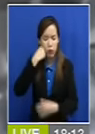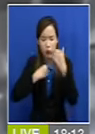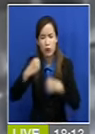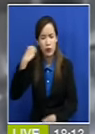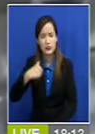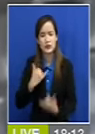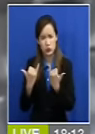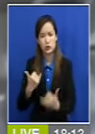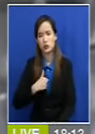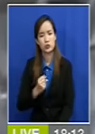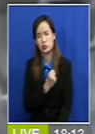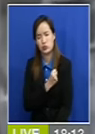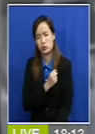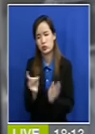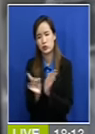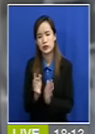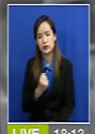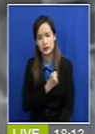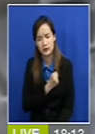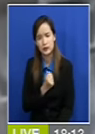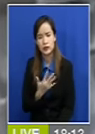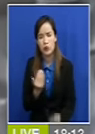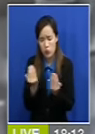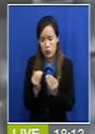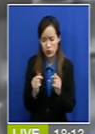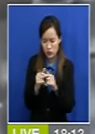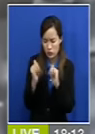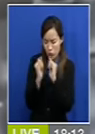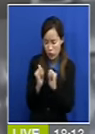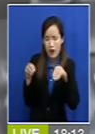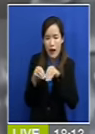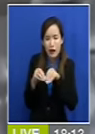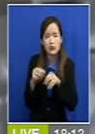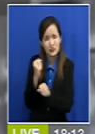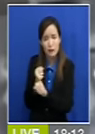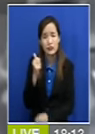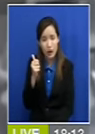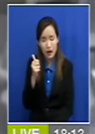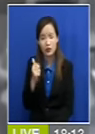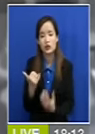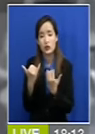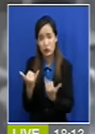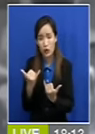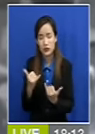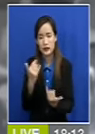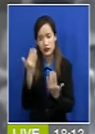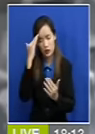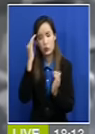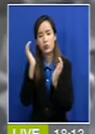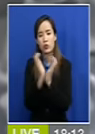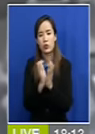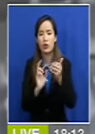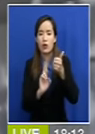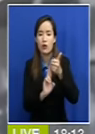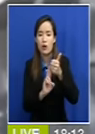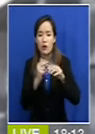งนี้มันสุดทนแล้วลูกก็นอนอยู่ข้างๆทำได้ลงค่ะ คือร้อนไปถึงตำรวจแล้วครับก็รองสารวั